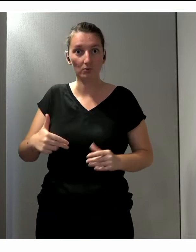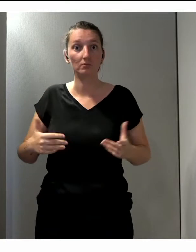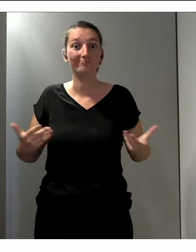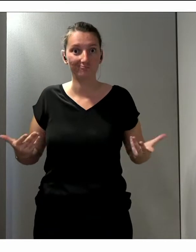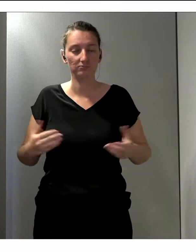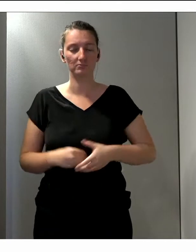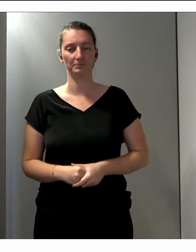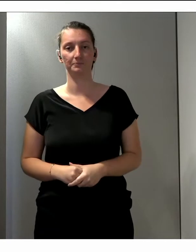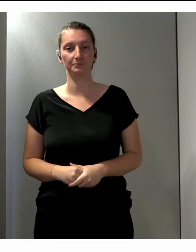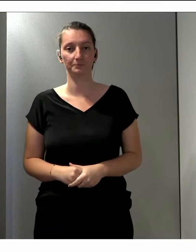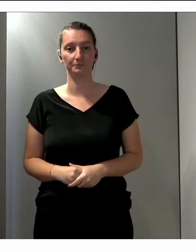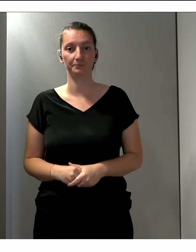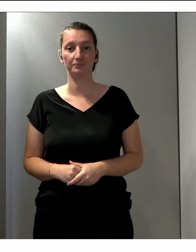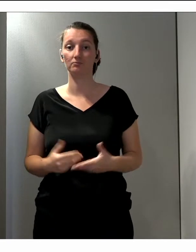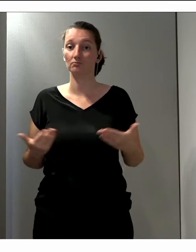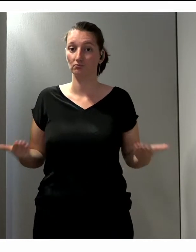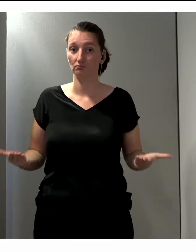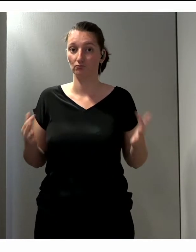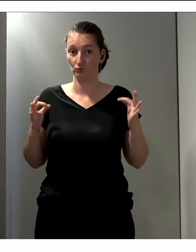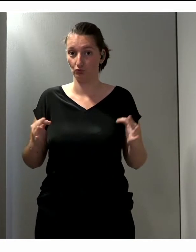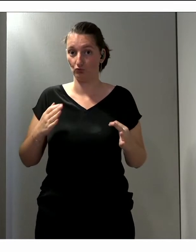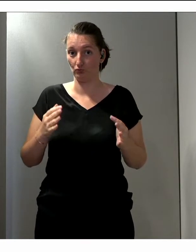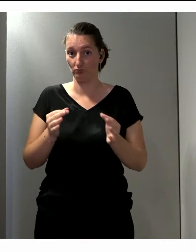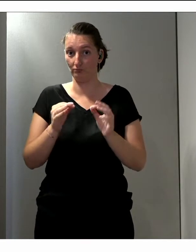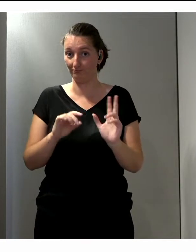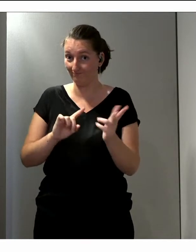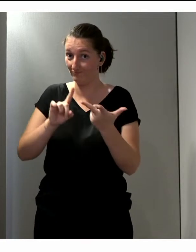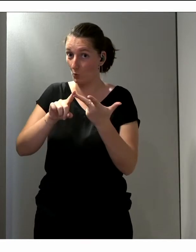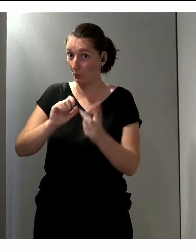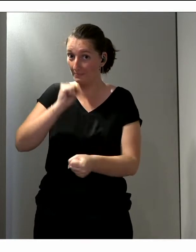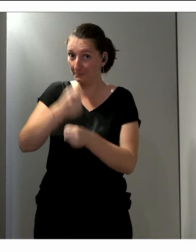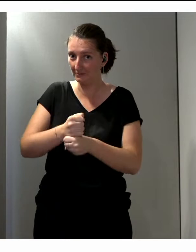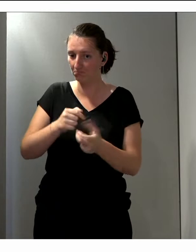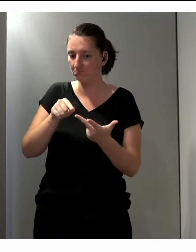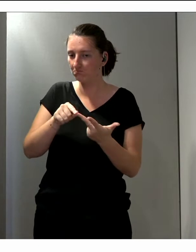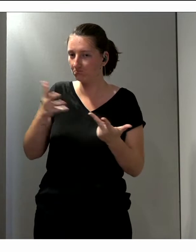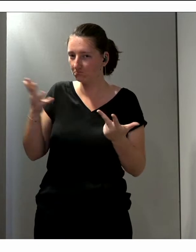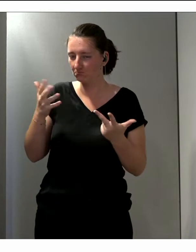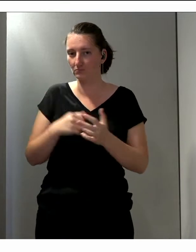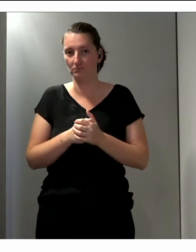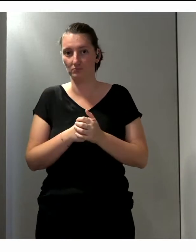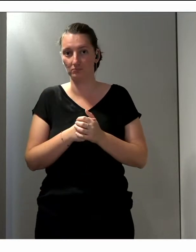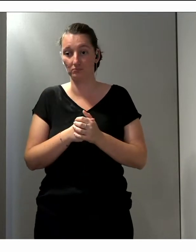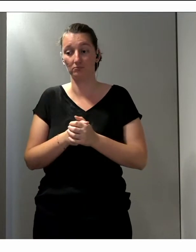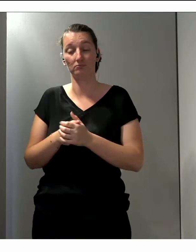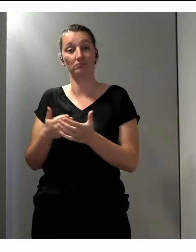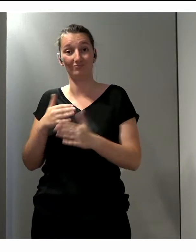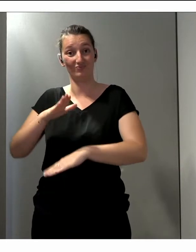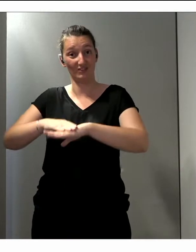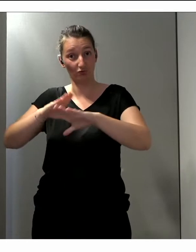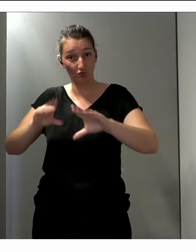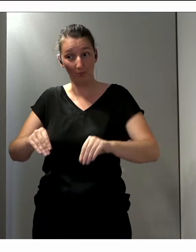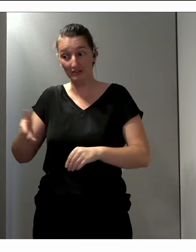handicap. Du coup, on arrive à cette troisième peine, qui est celle d'être sujet de discrimination